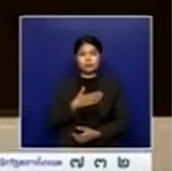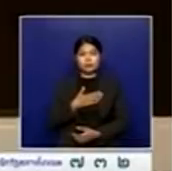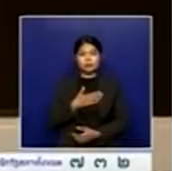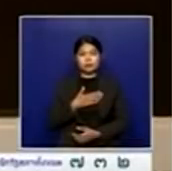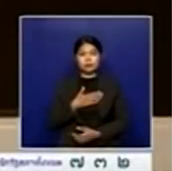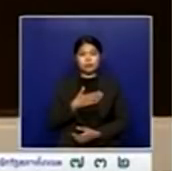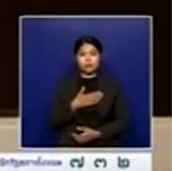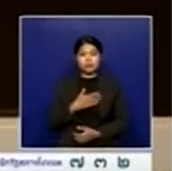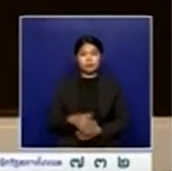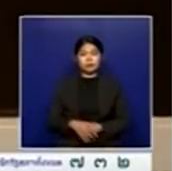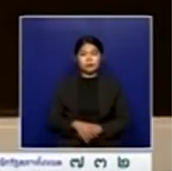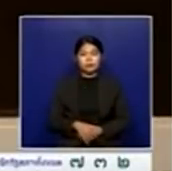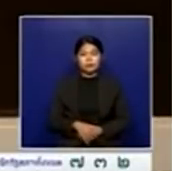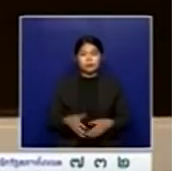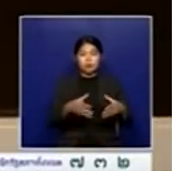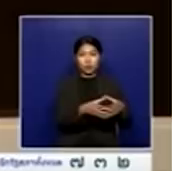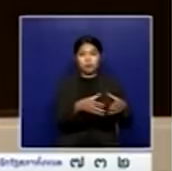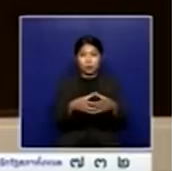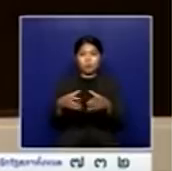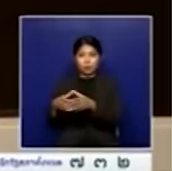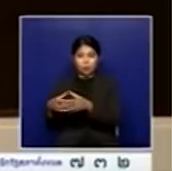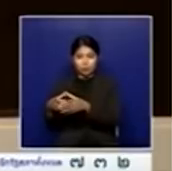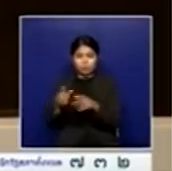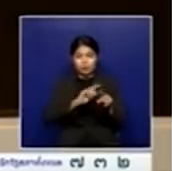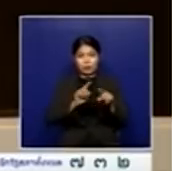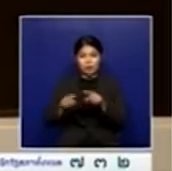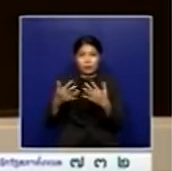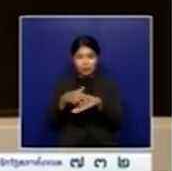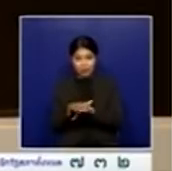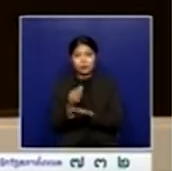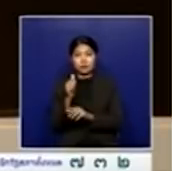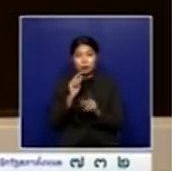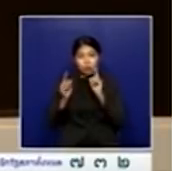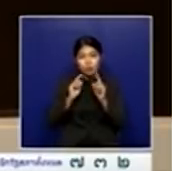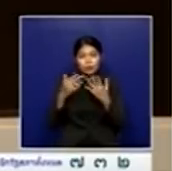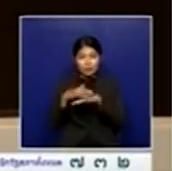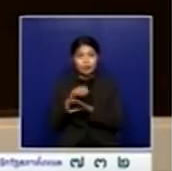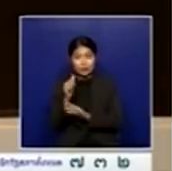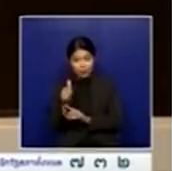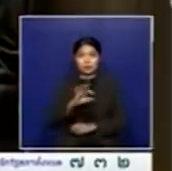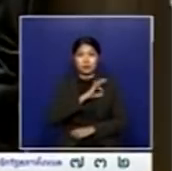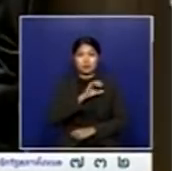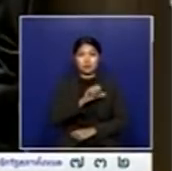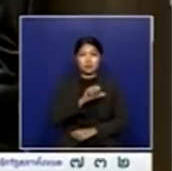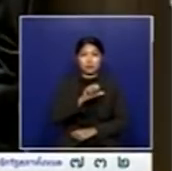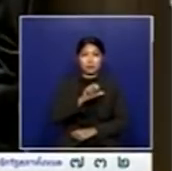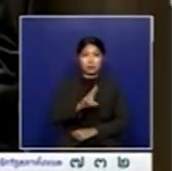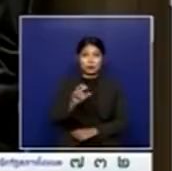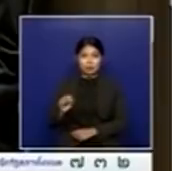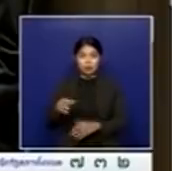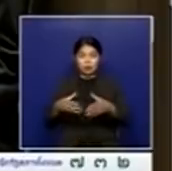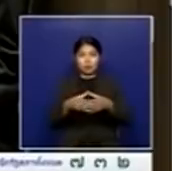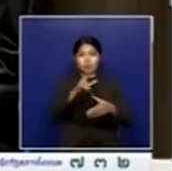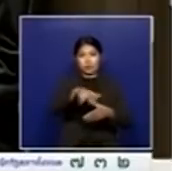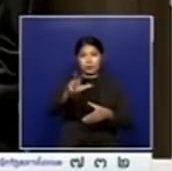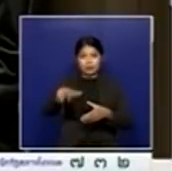สะพานเนี่ยจะต้องมีมติด้วยเสียงข้างมากเห็นด้วยกับญัตติตัวนี้นะครับขาดแต่ว่าถ้าเรากลับมาดูในส่วนของพรรคร่วม